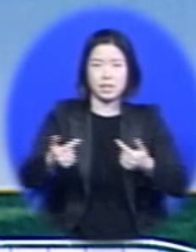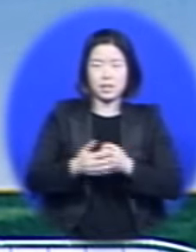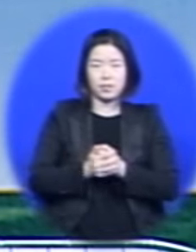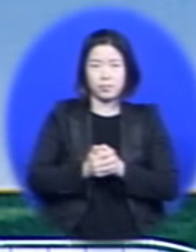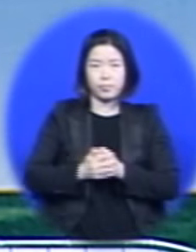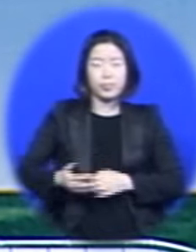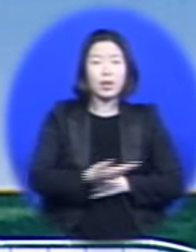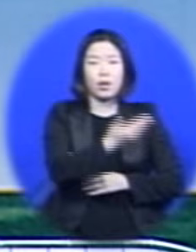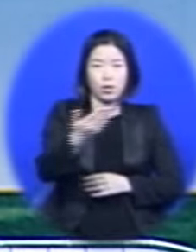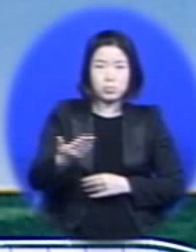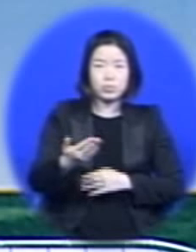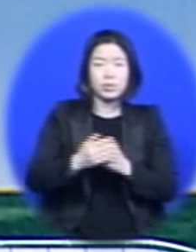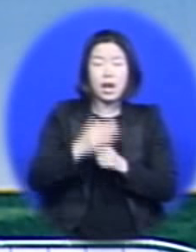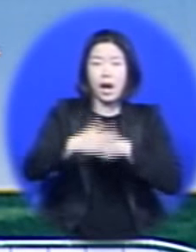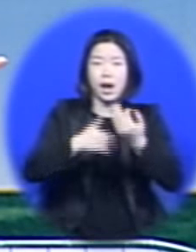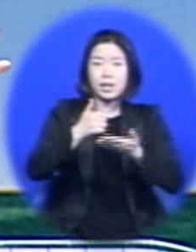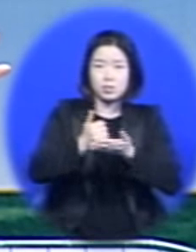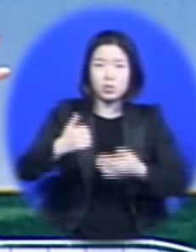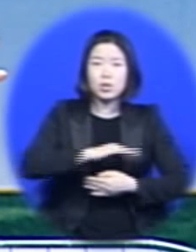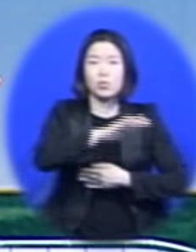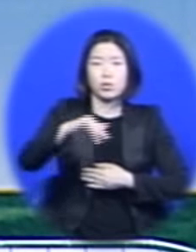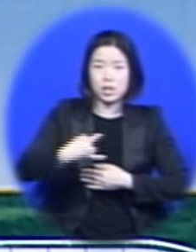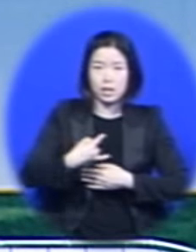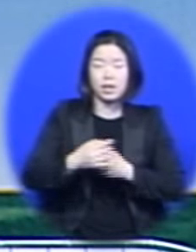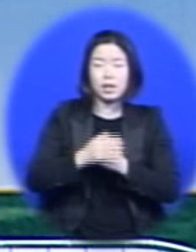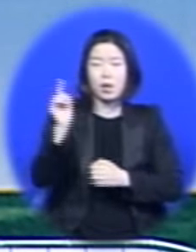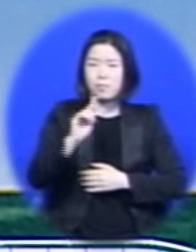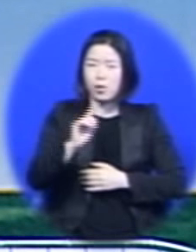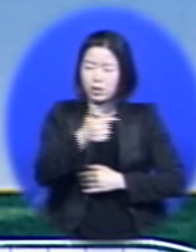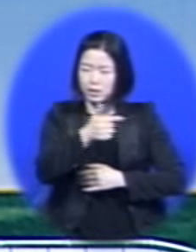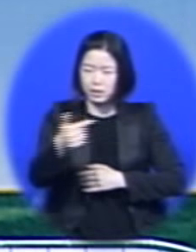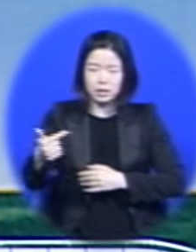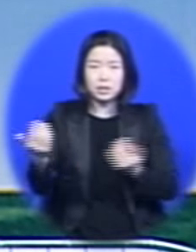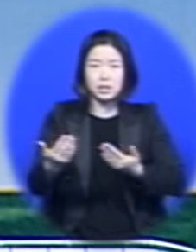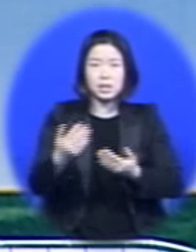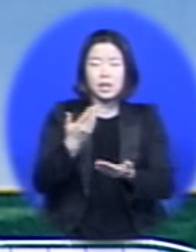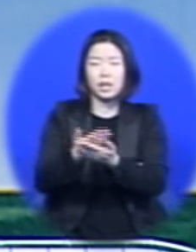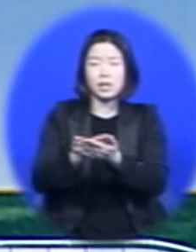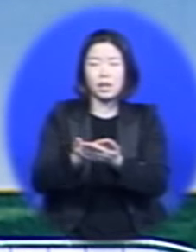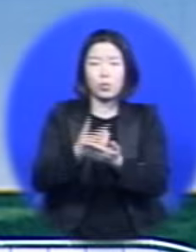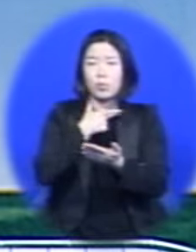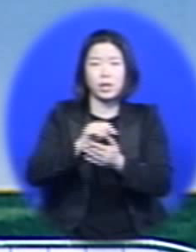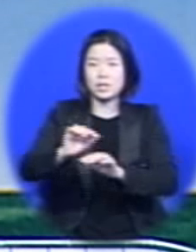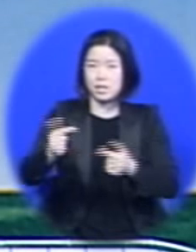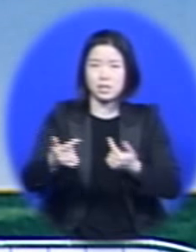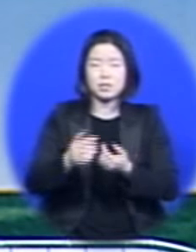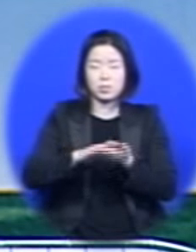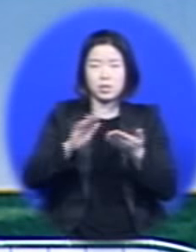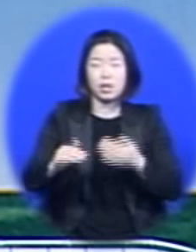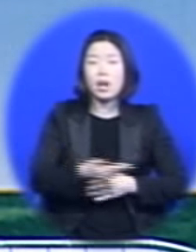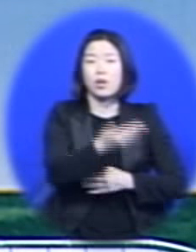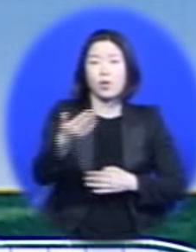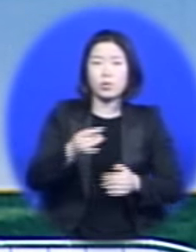여러분, 하나님은 우리에게 뭘 큰 걸 해달라고 요구한 적이 없습니다.